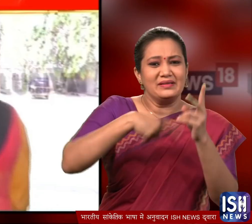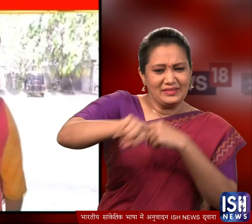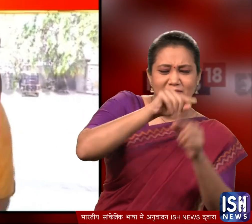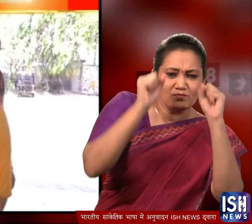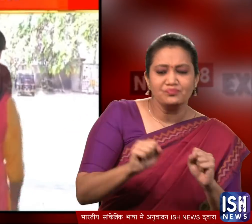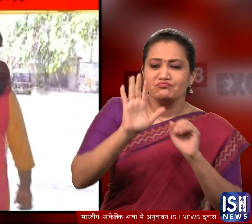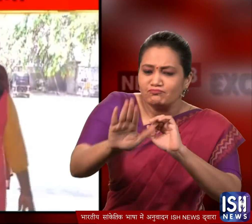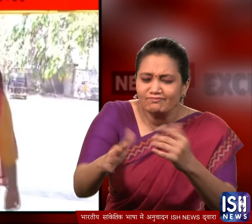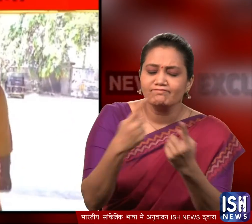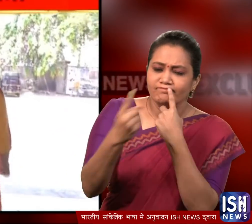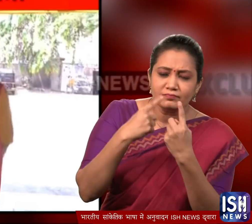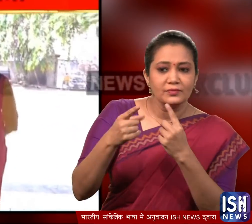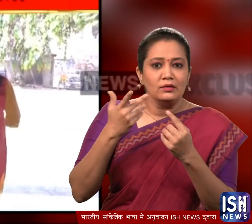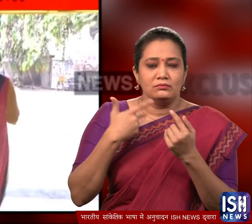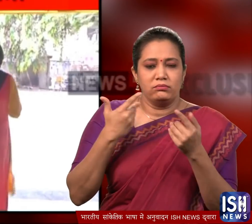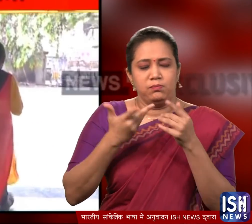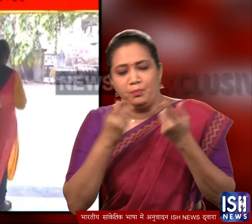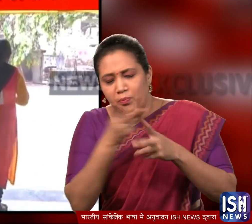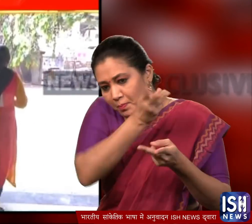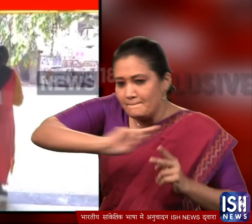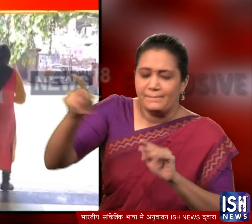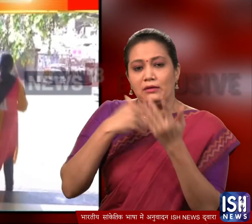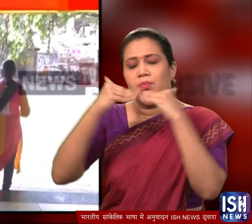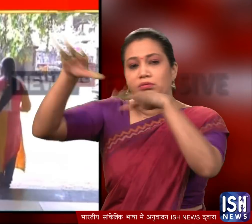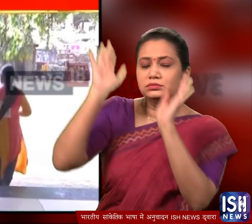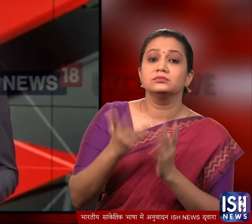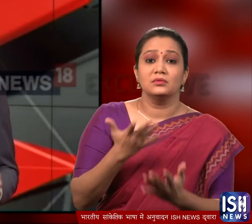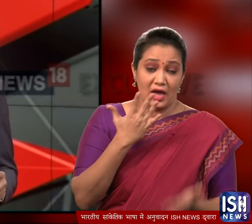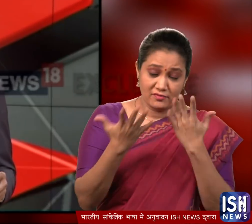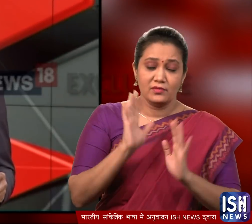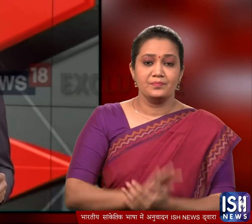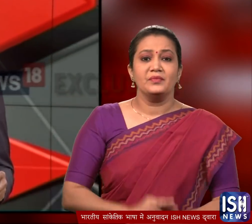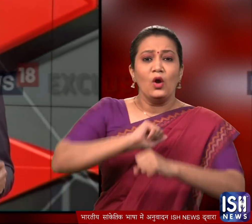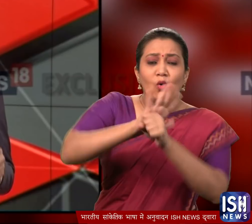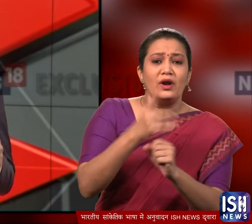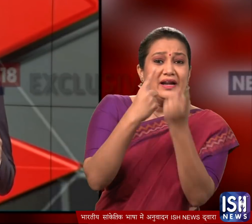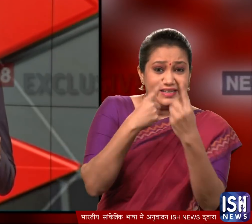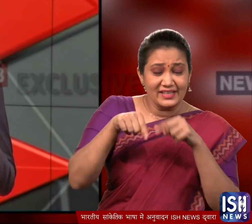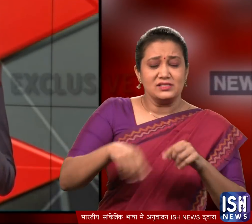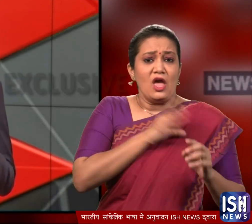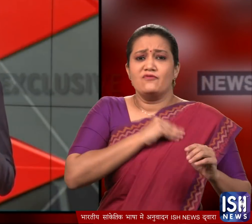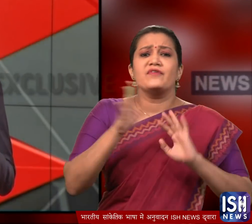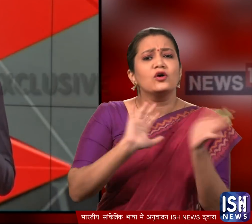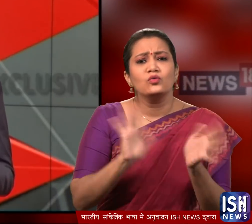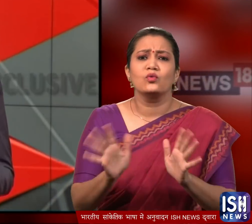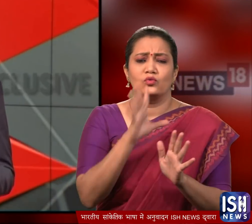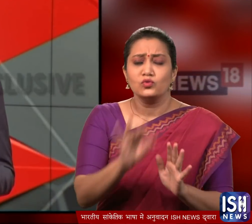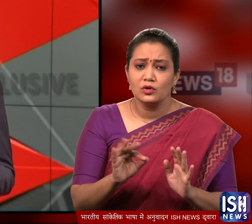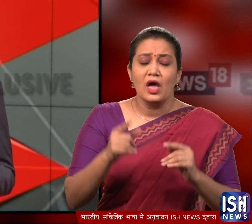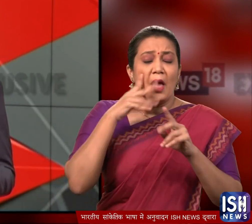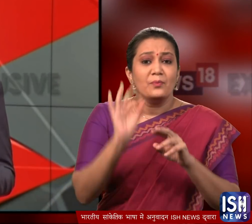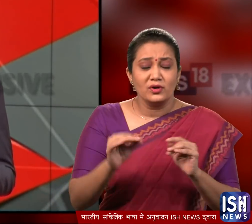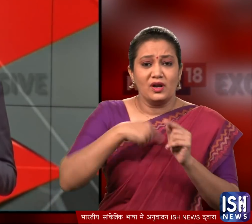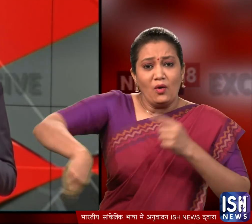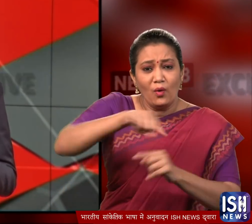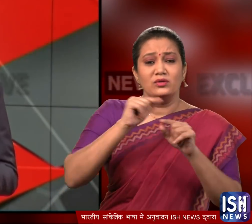के कर्मचारियों के उन्हें रोकने पर वहां से उल्टे पैर वापसी कर ली। सौभाग्य की बात है कि कोरोना टेस्ट हम लोगों को डराने के लिए नहीं कराया